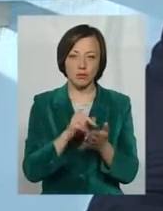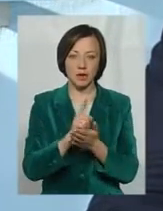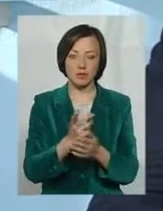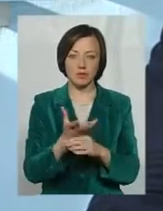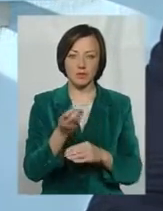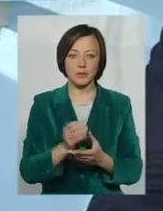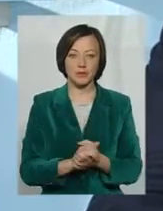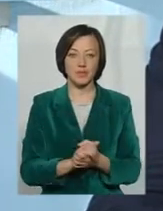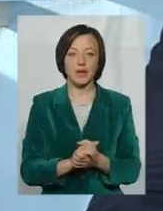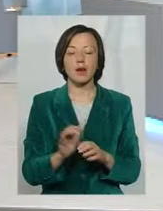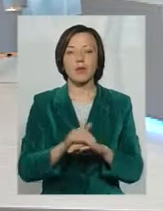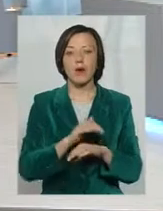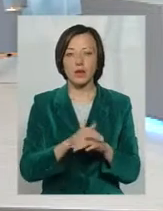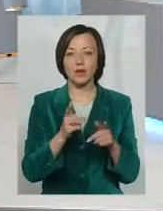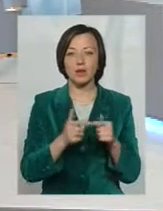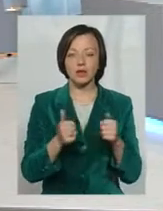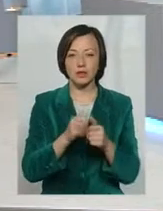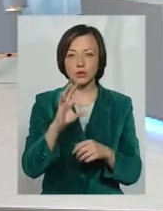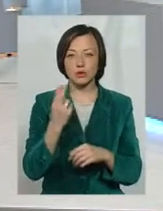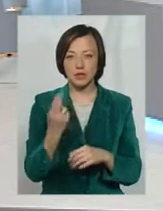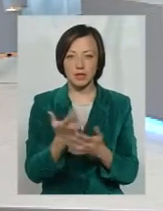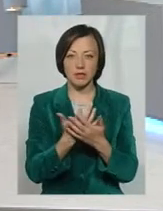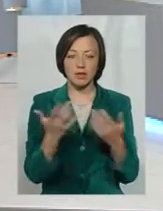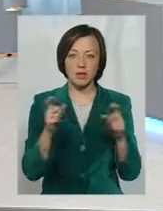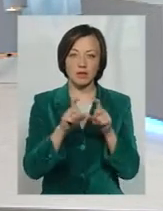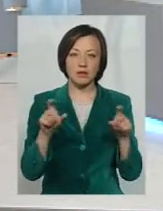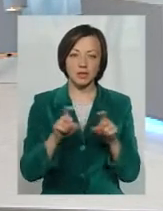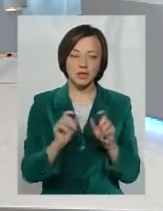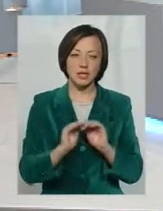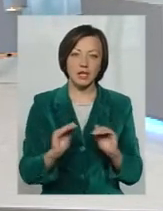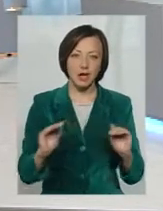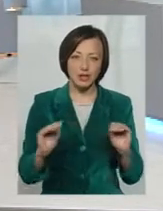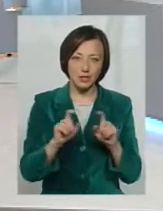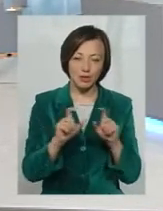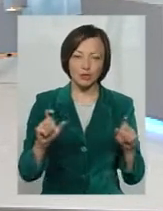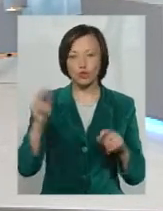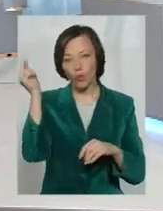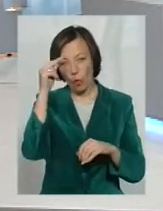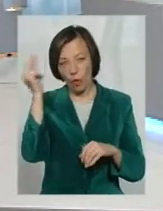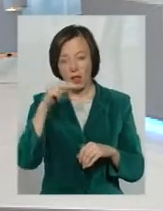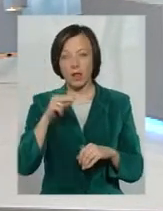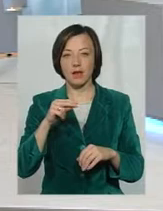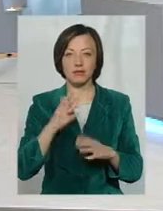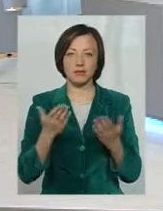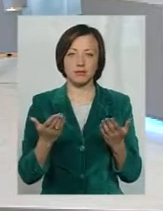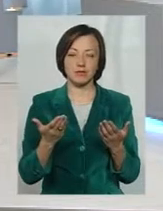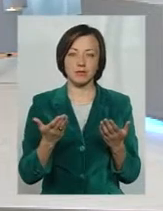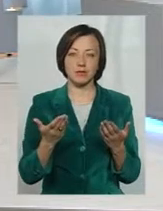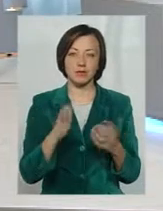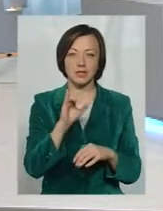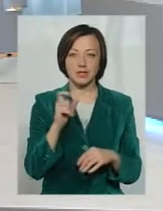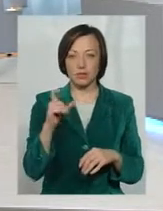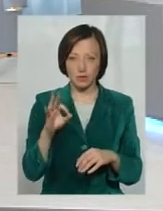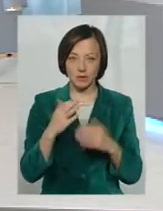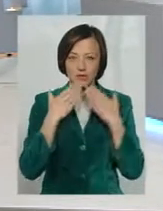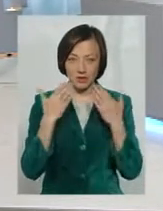Отже, благодійні організації, соціальні різноманітні, дитячі садочки, школи, СІЗО можуть